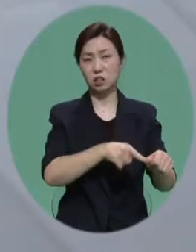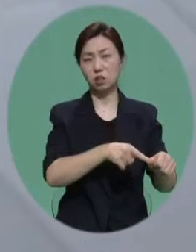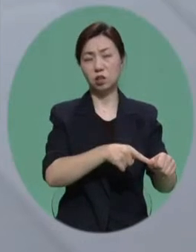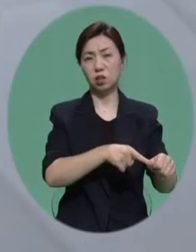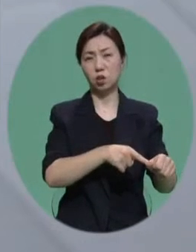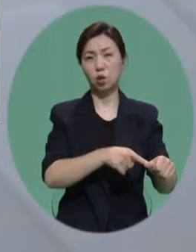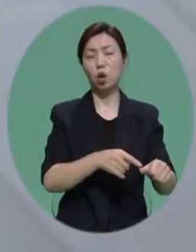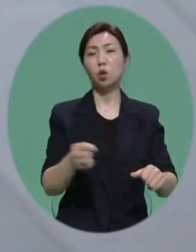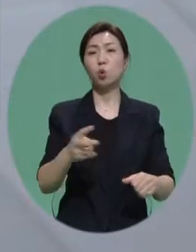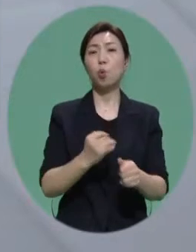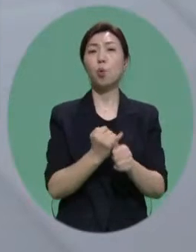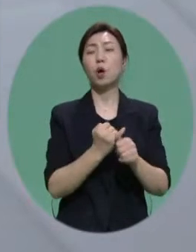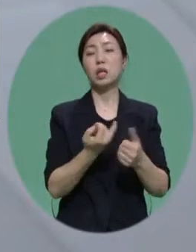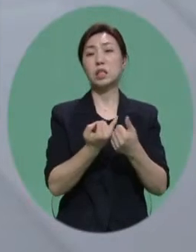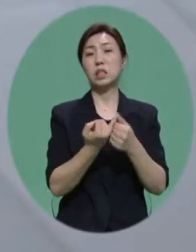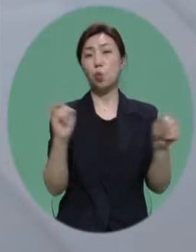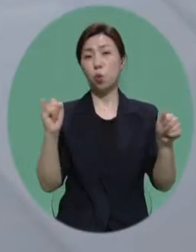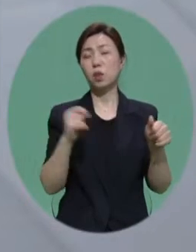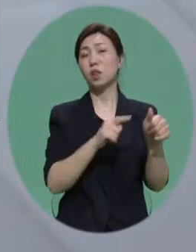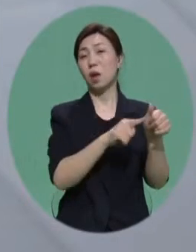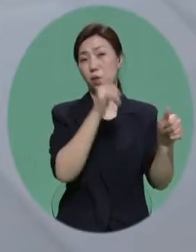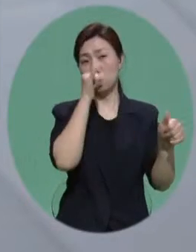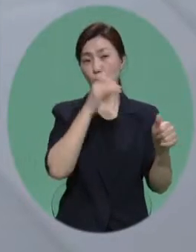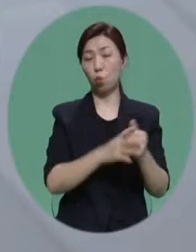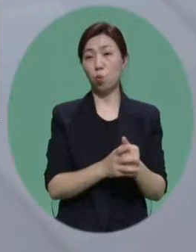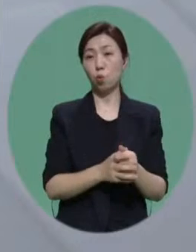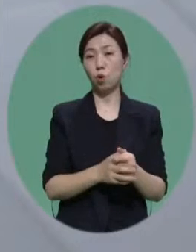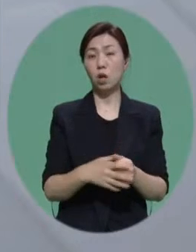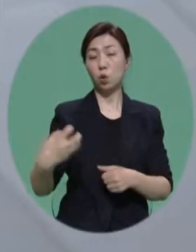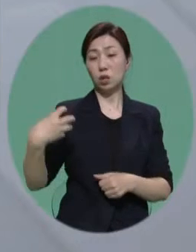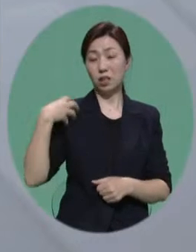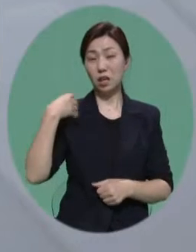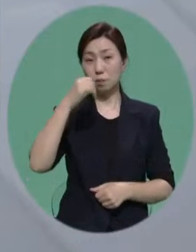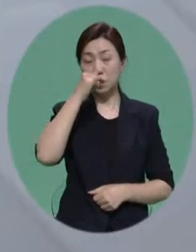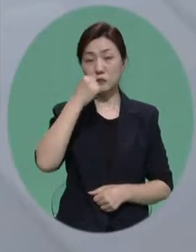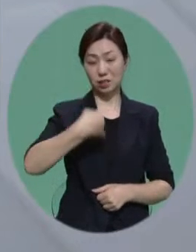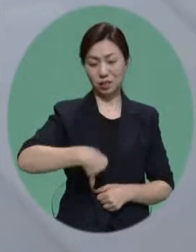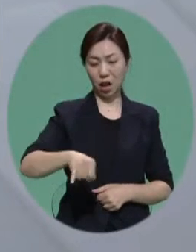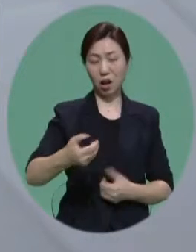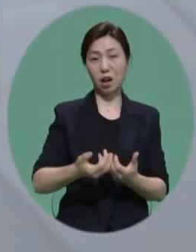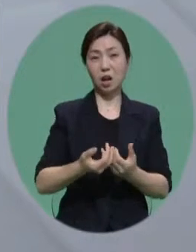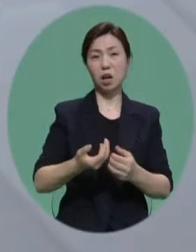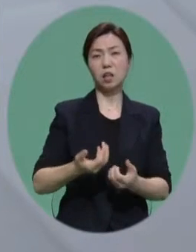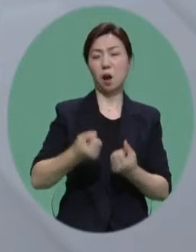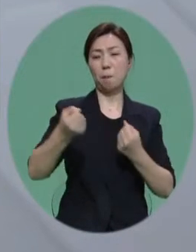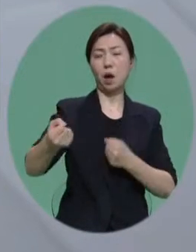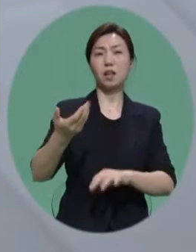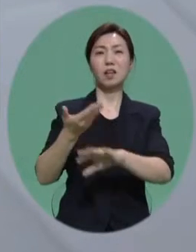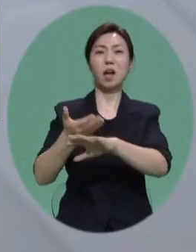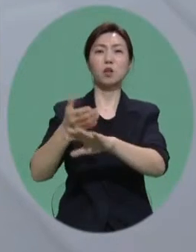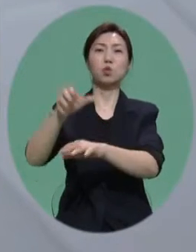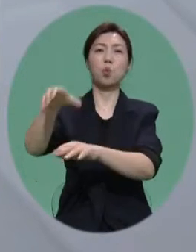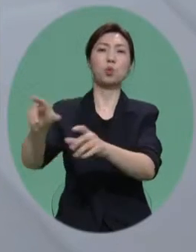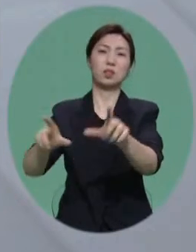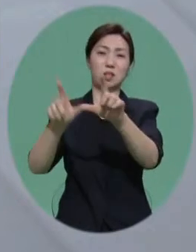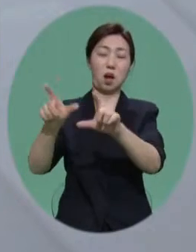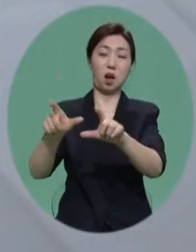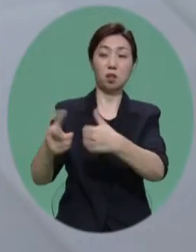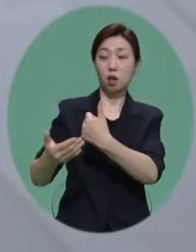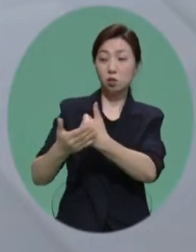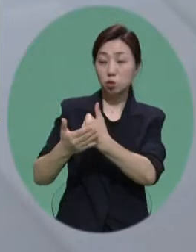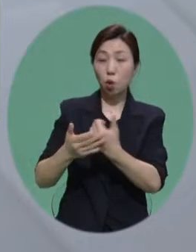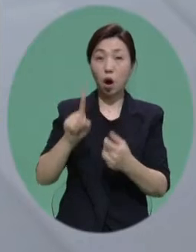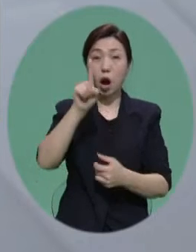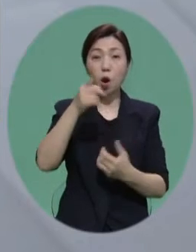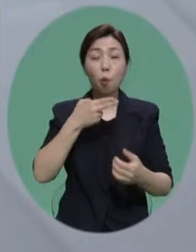의무자 인 딸이 있는데 따로 삽니다 아무런 그런 혜택도 지원도 하지 않고 있습니다 근데 그러다